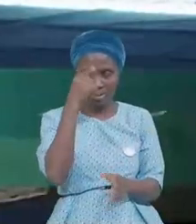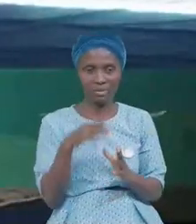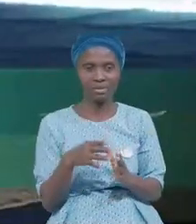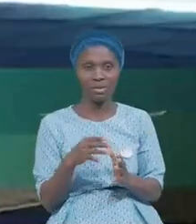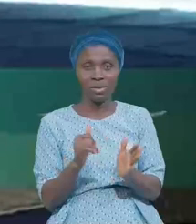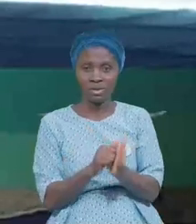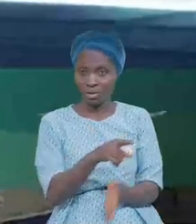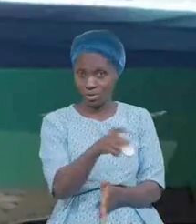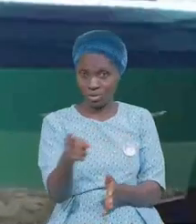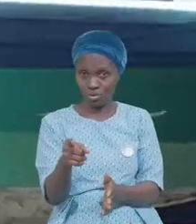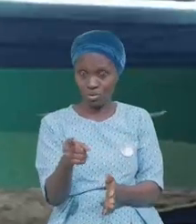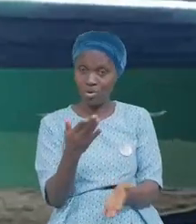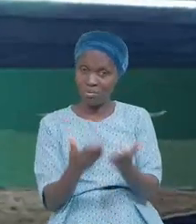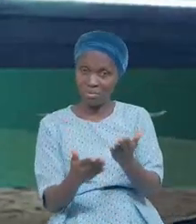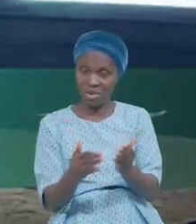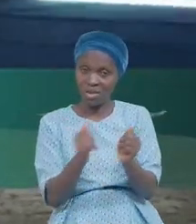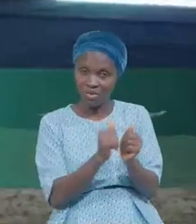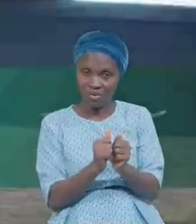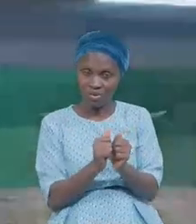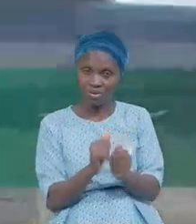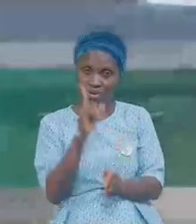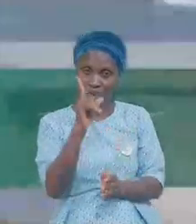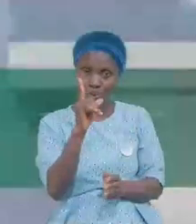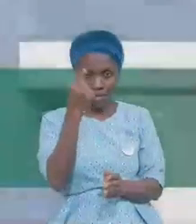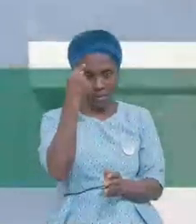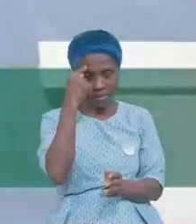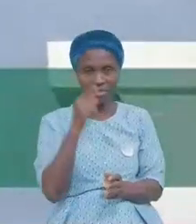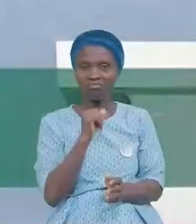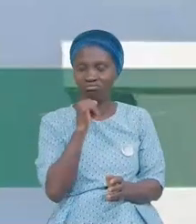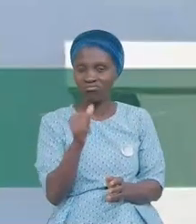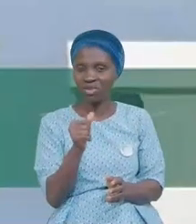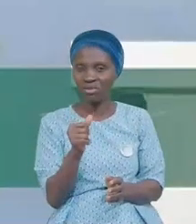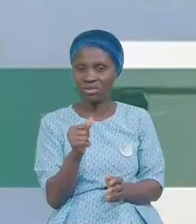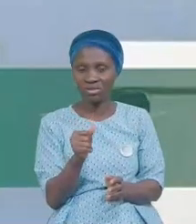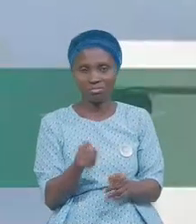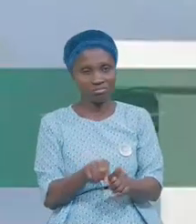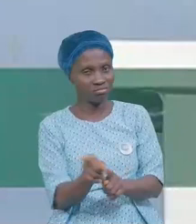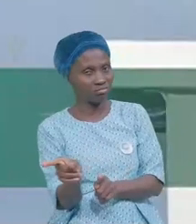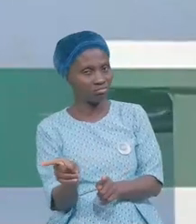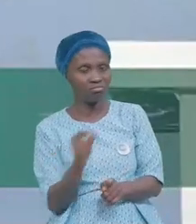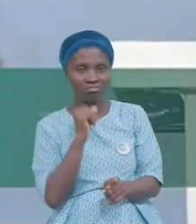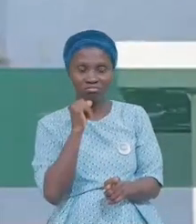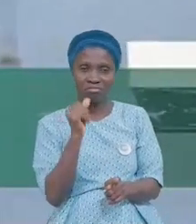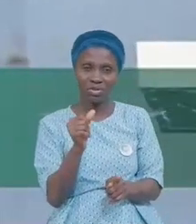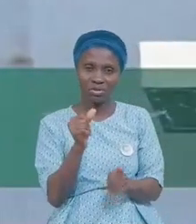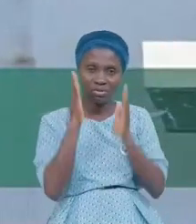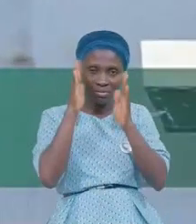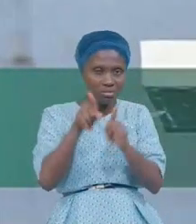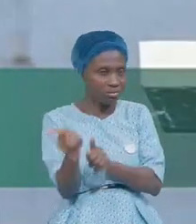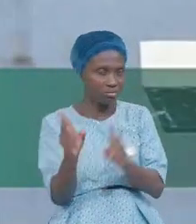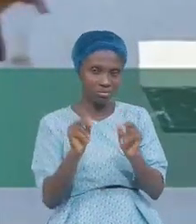que tous ensemble, nous ne sommes pas déviés, nous ne sommes pas distraits, nous avons la même